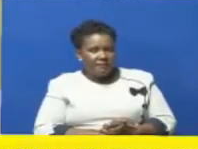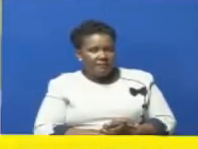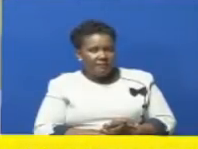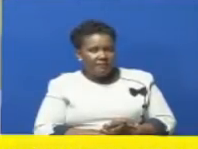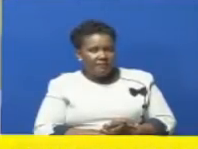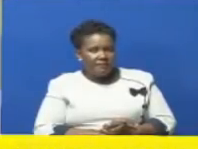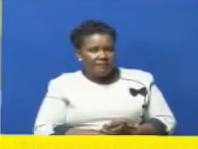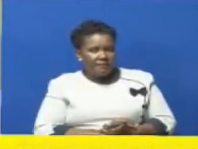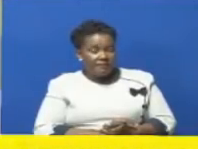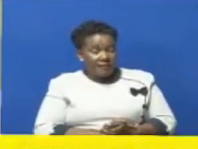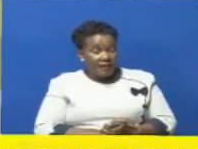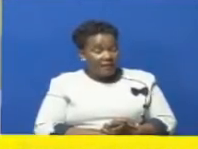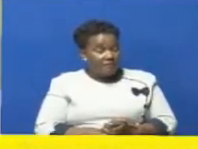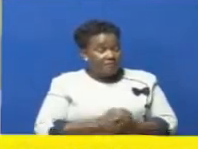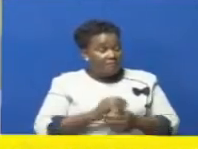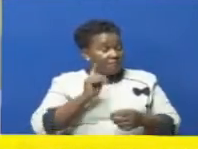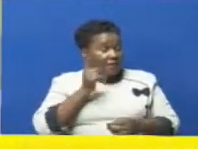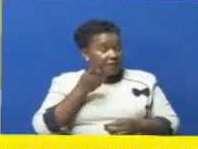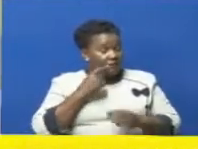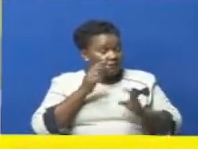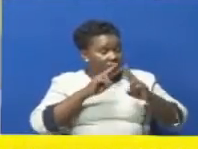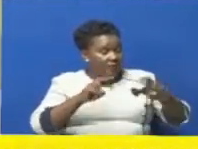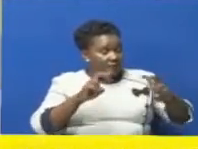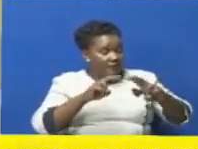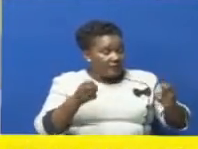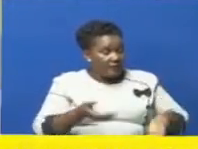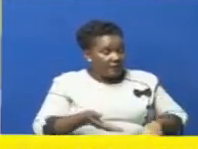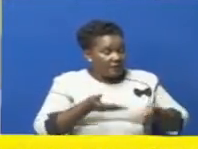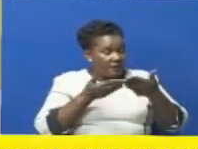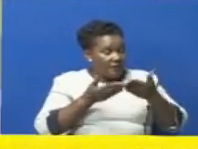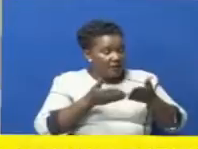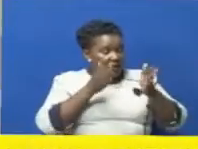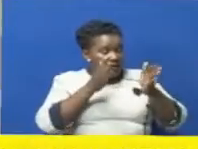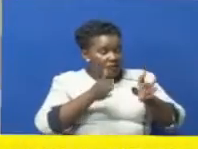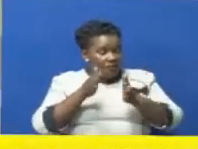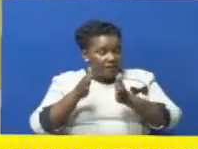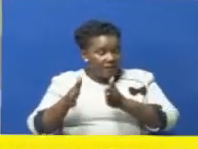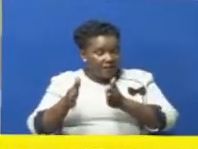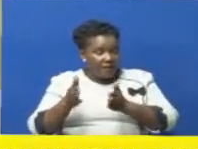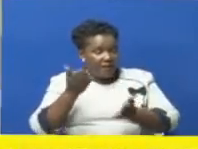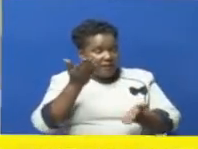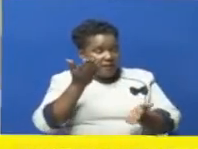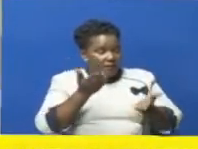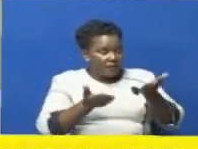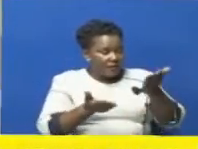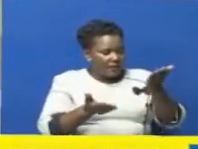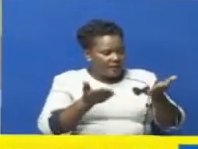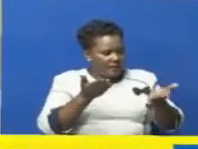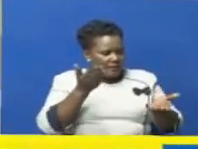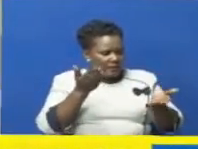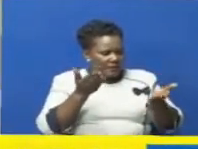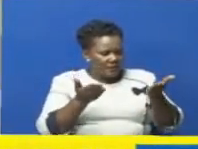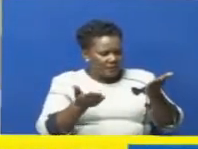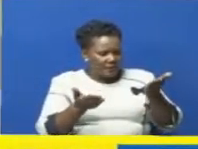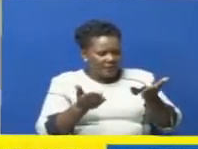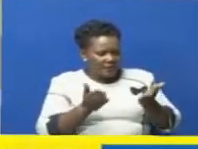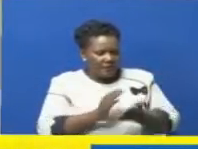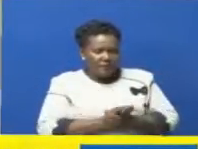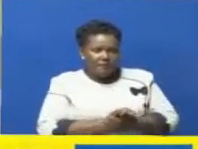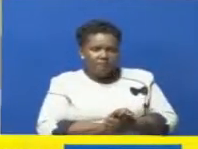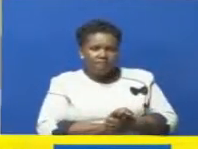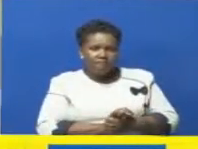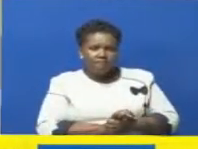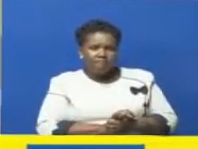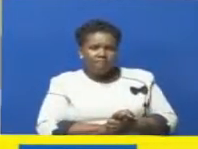kuwezesha kupata huduma zinazotumika kupanga, utathmini, utekelezaji wa mipango mbalimbali ya kitaifa